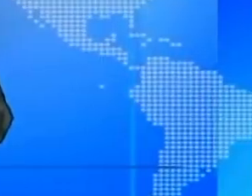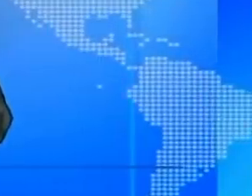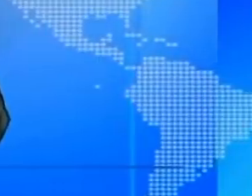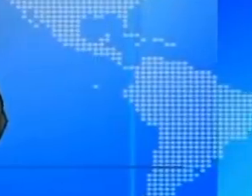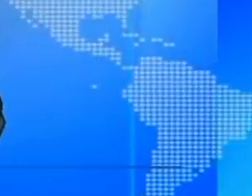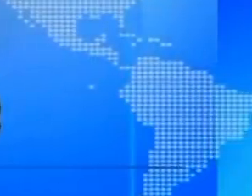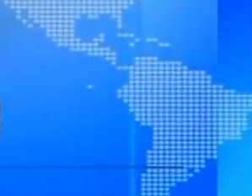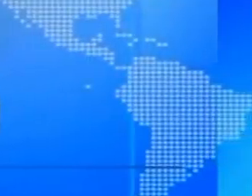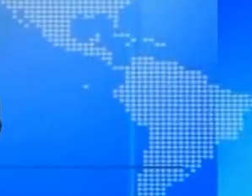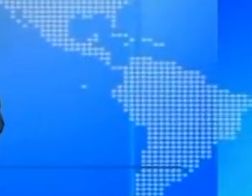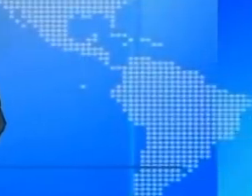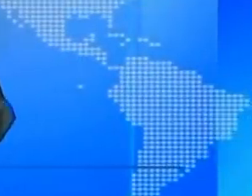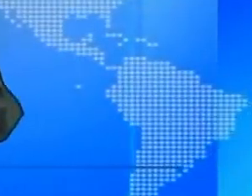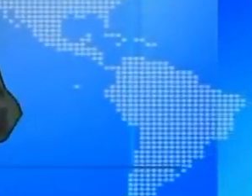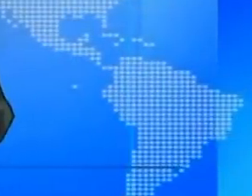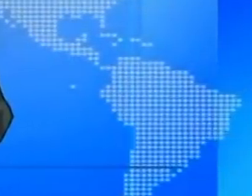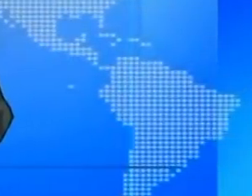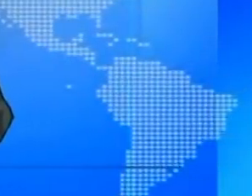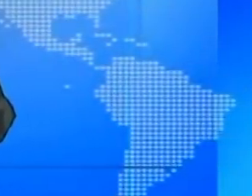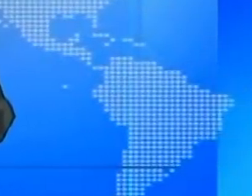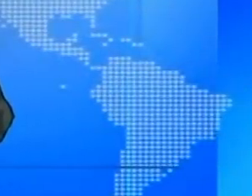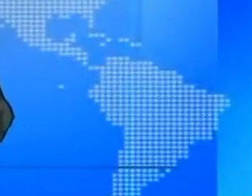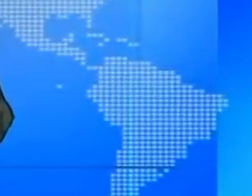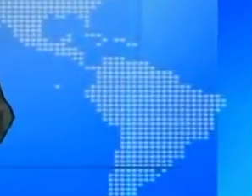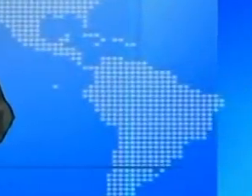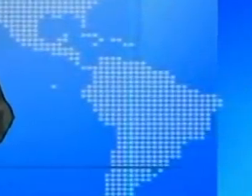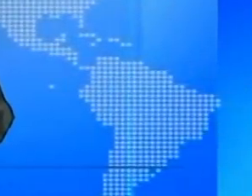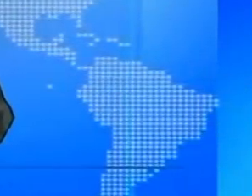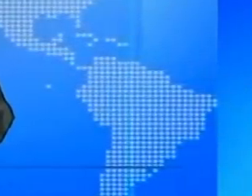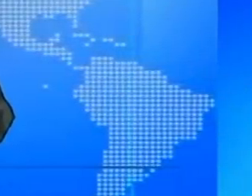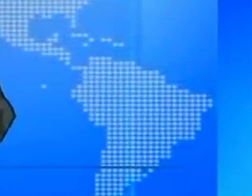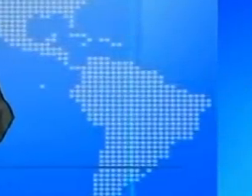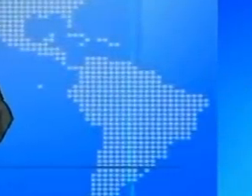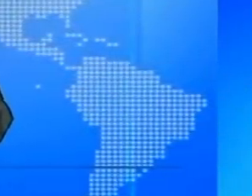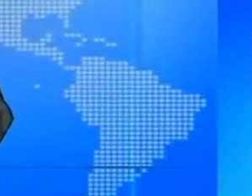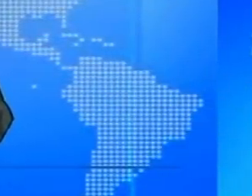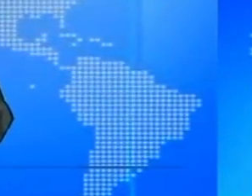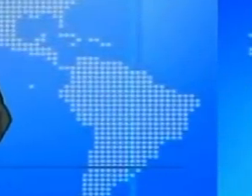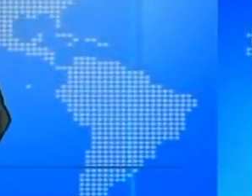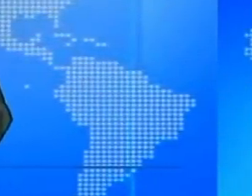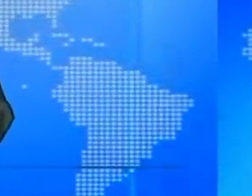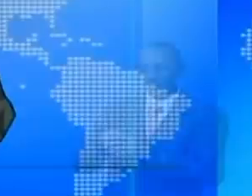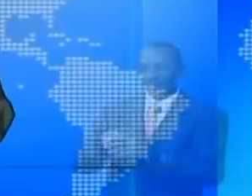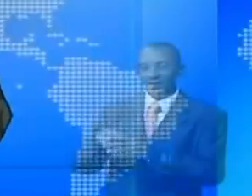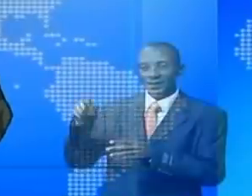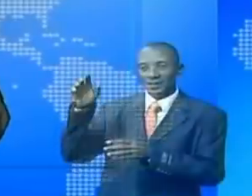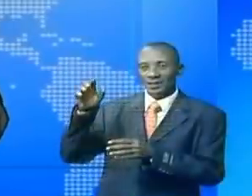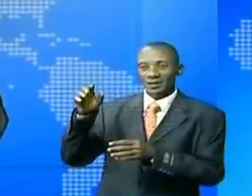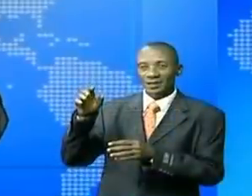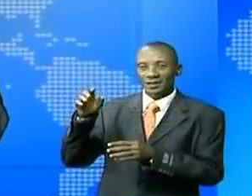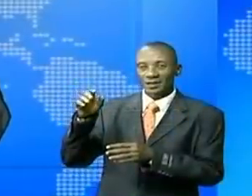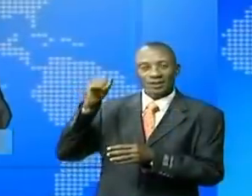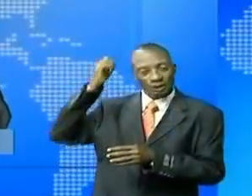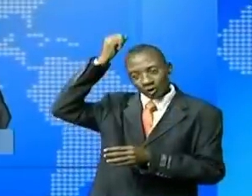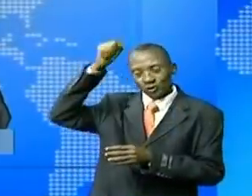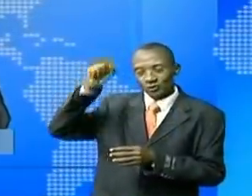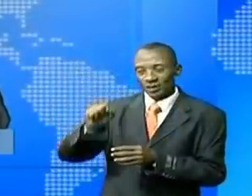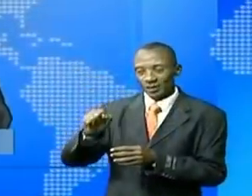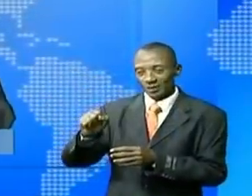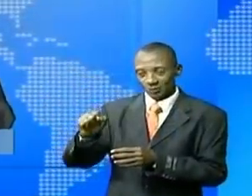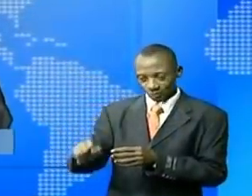Monsieur, bonsoir. Après une visite de quelques heures à Djouba, au Soudan du Sud, le président de la République, Félix-Antoine Tshisekedi